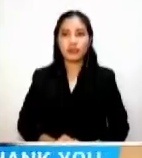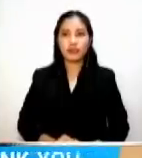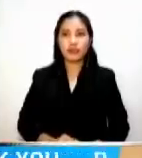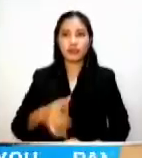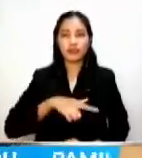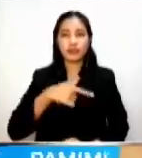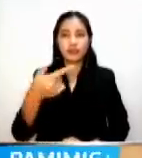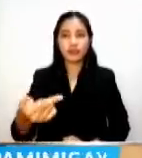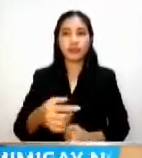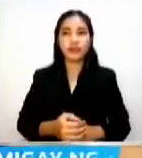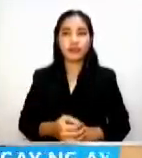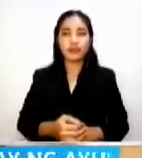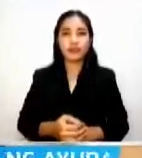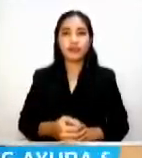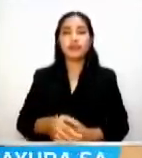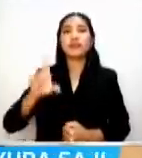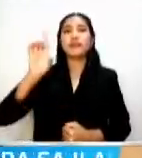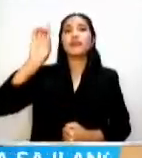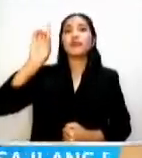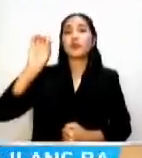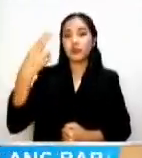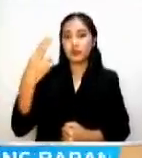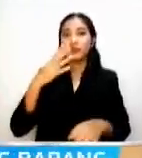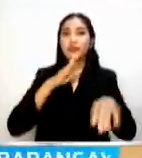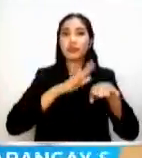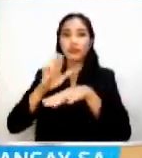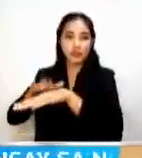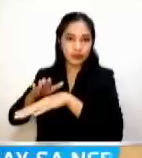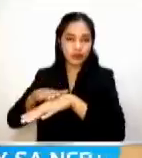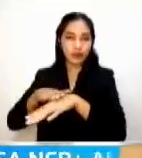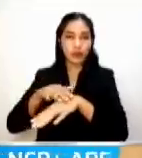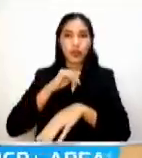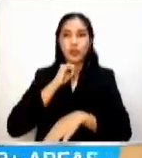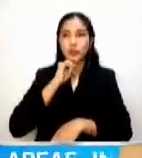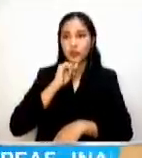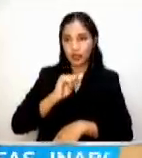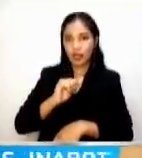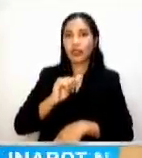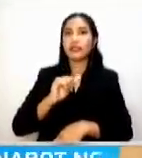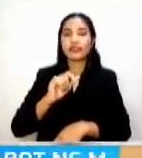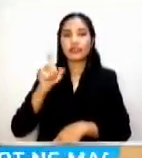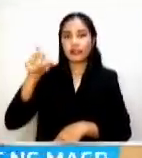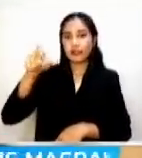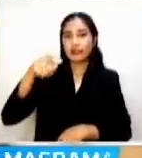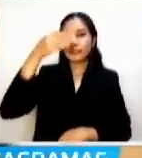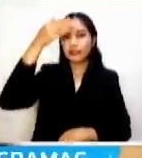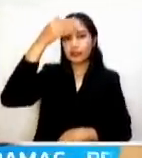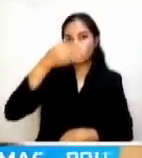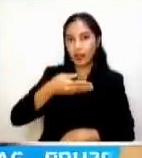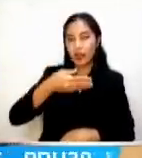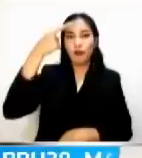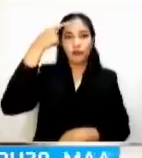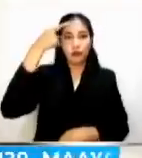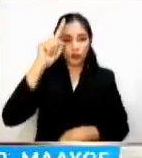Abiso ng Department of Health, hindi na po kailangang mag-face shield ang mga active transport user gaya ng mga nagbibisikleta. Kasama